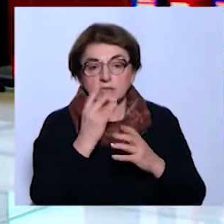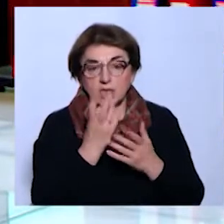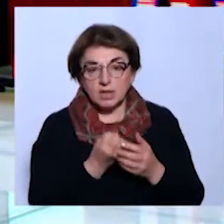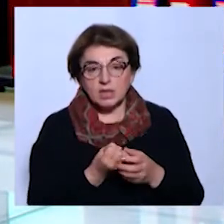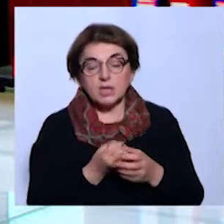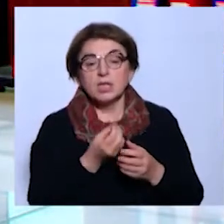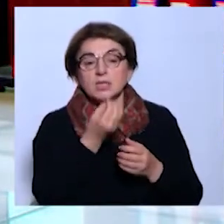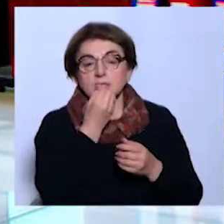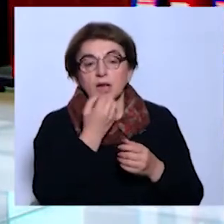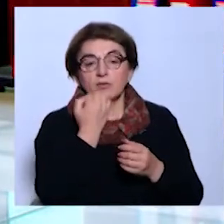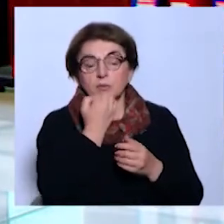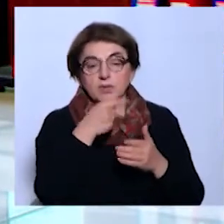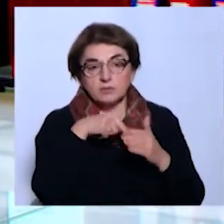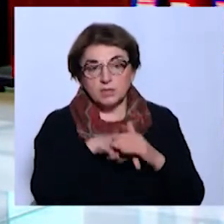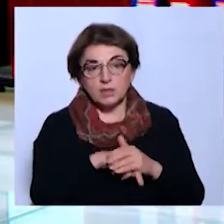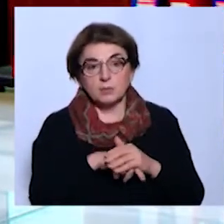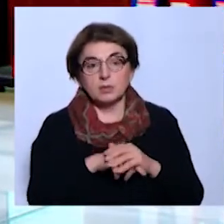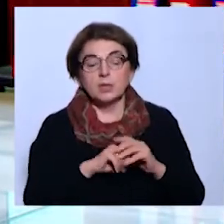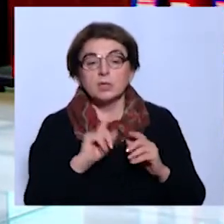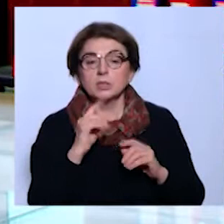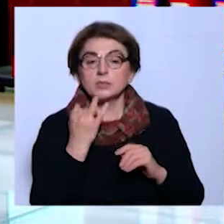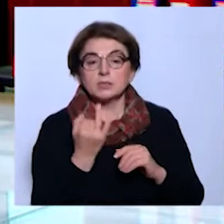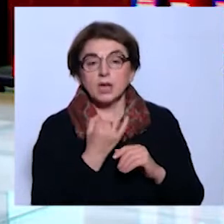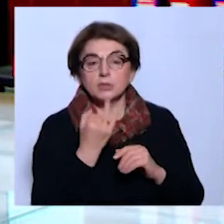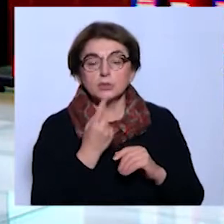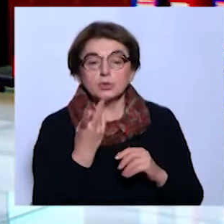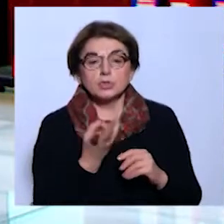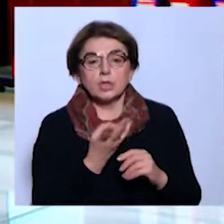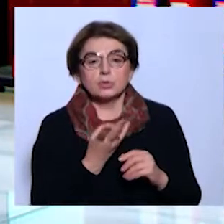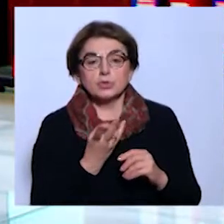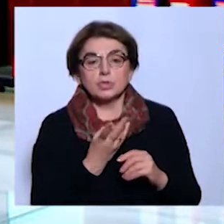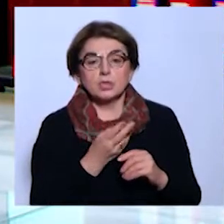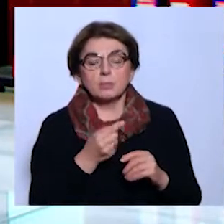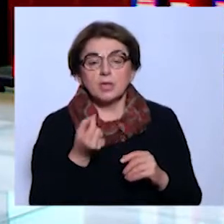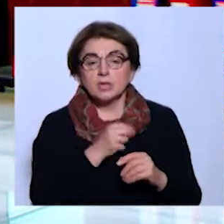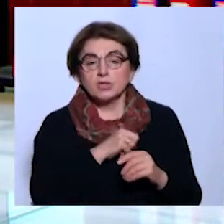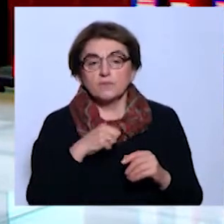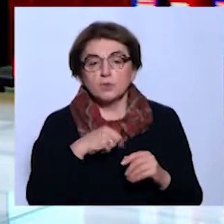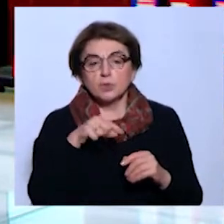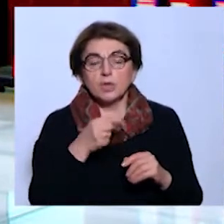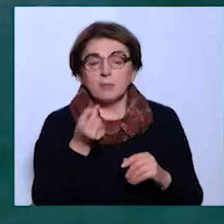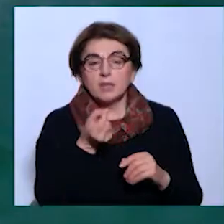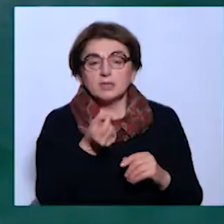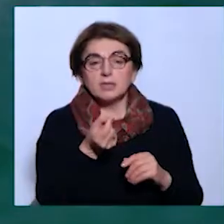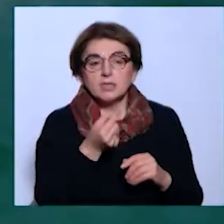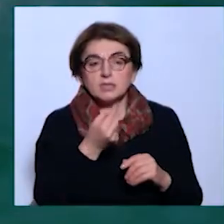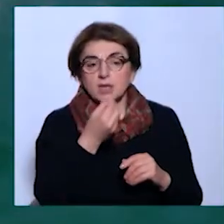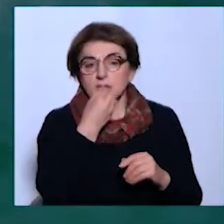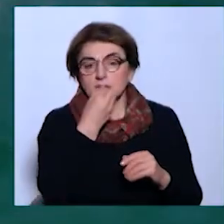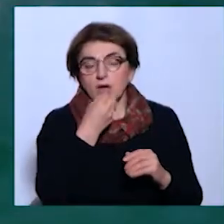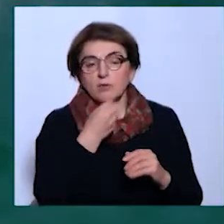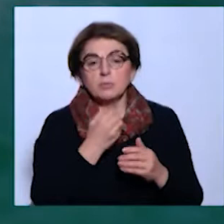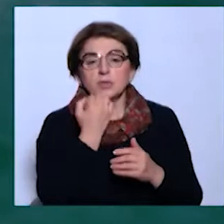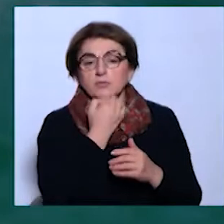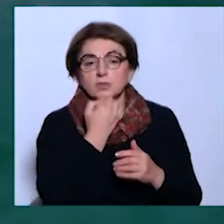შეიცავს საკვები ნივთიერებებსაც. საინტერესოა, რატომ ჭირდება თესლ საკვები ნივთიერება? რას ხმარდება